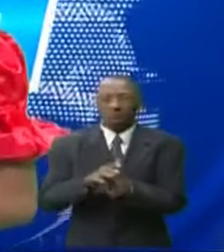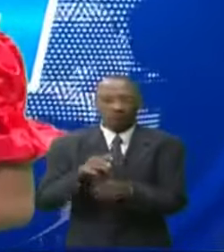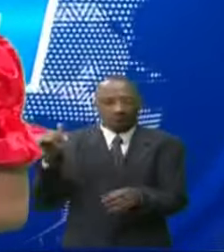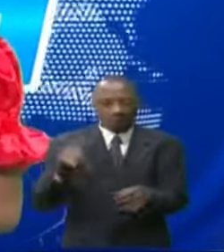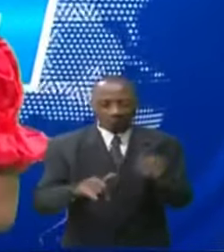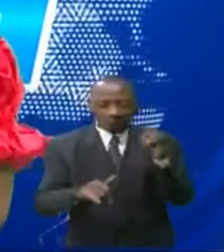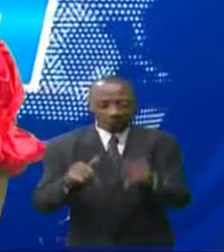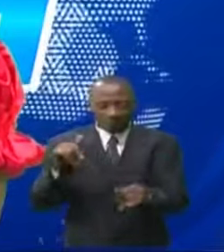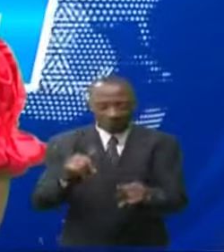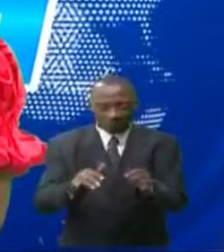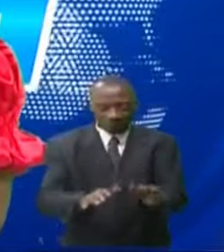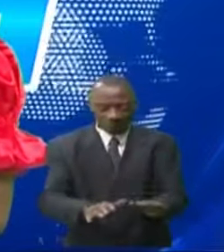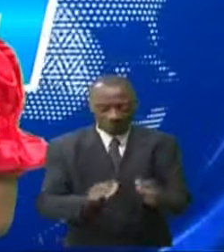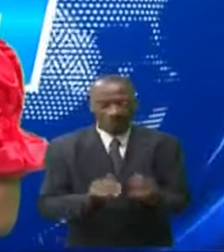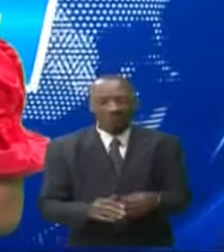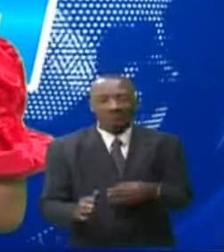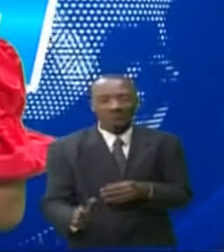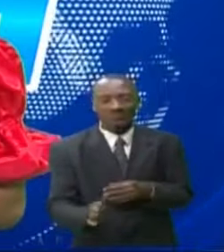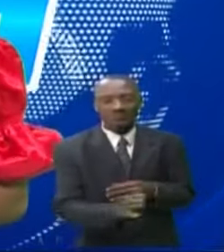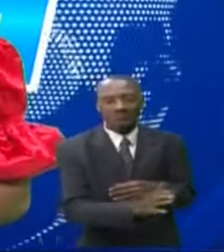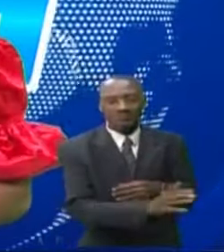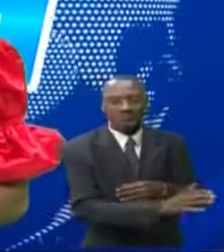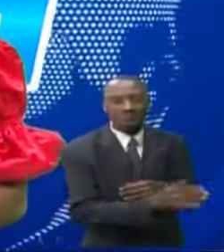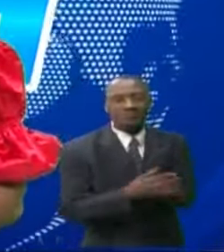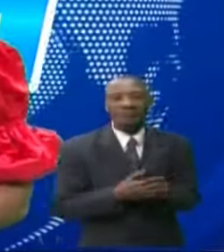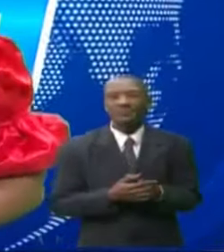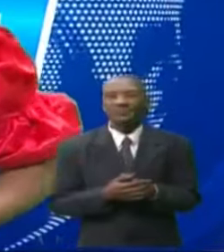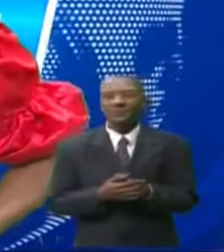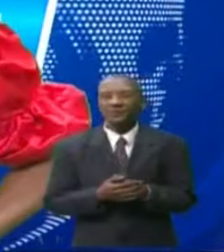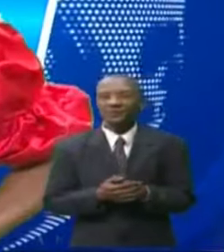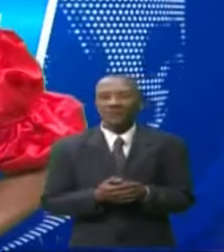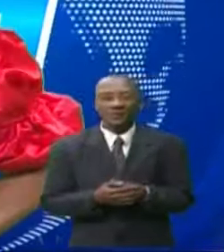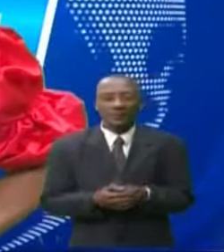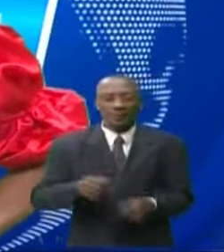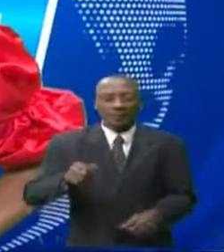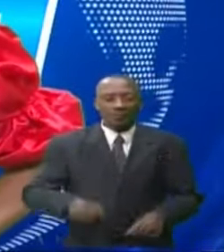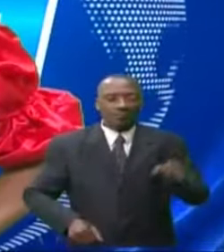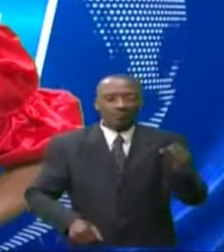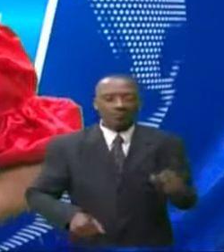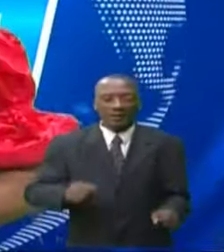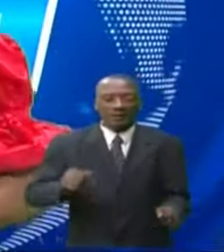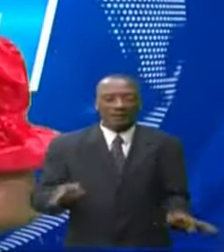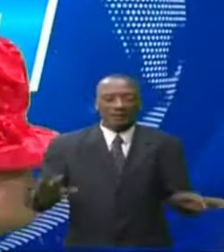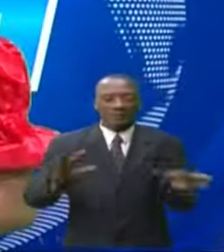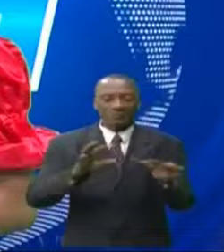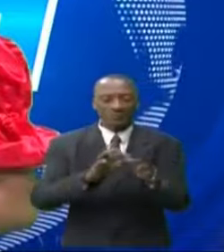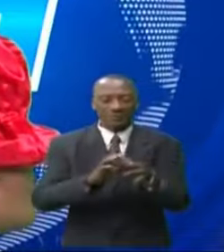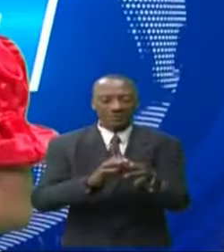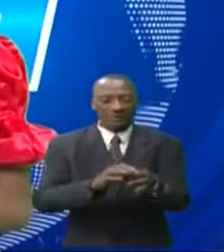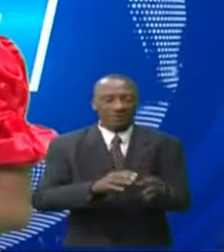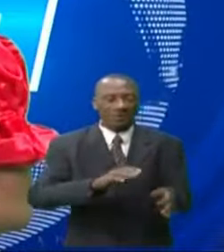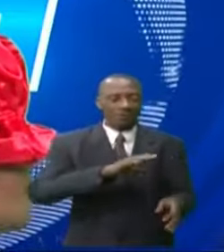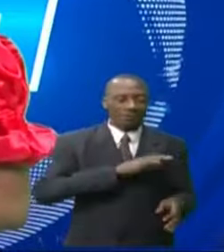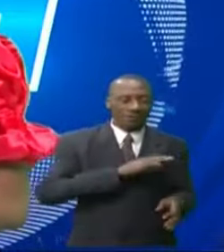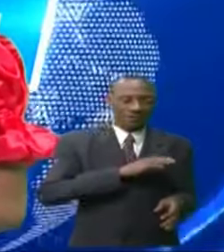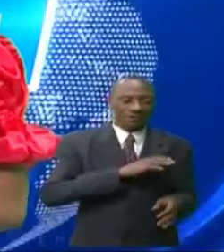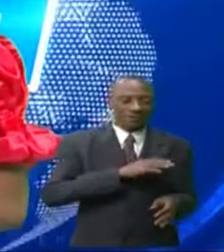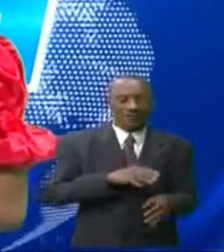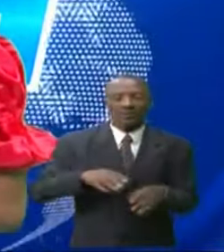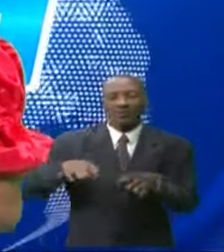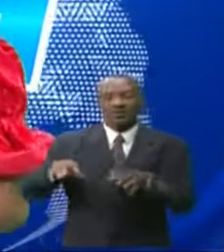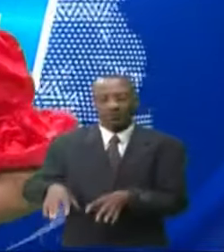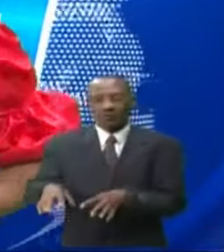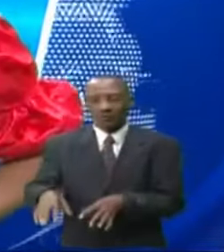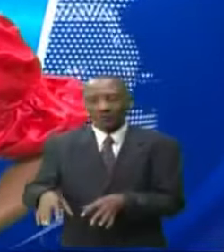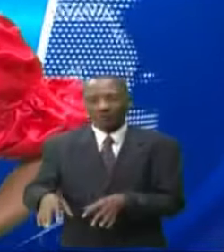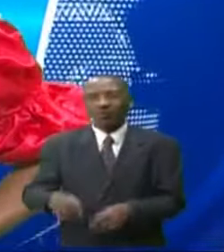noiritéé c'est également cette parade mixte Phard DESC Police nationale congolaise le commissaire divisionnaire Silvano kassongo